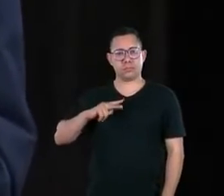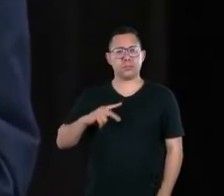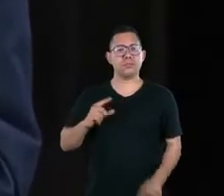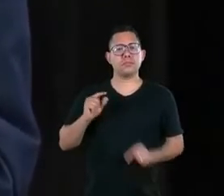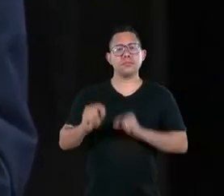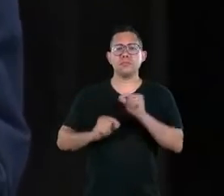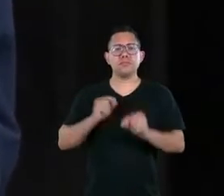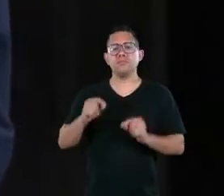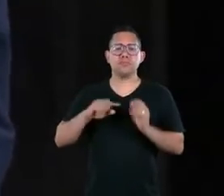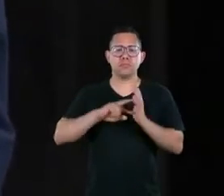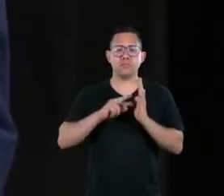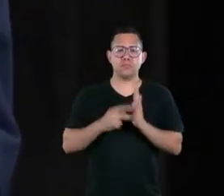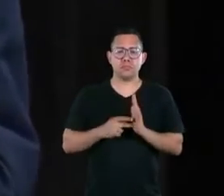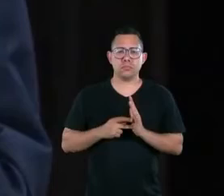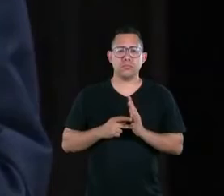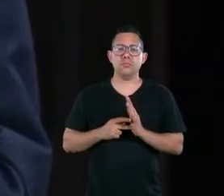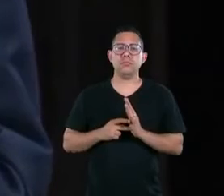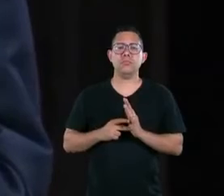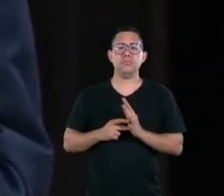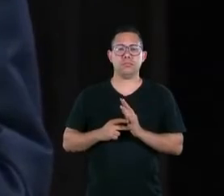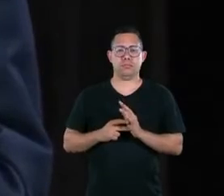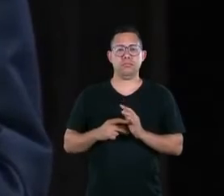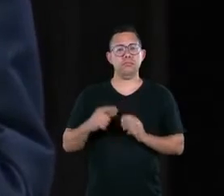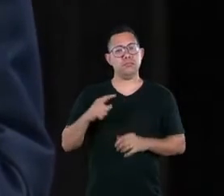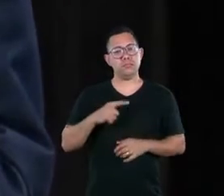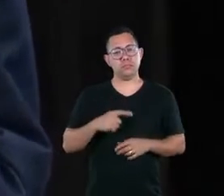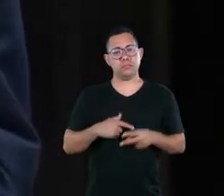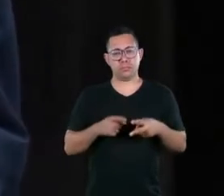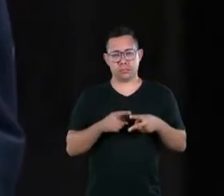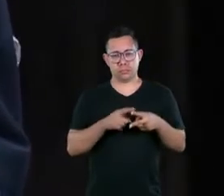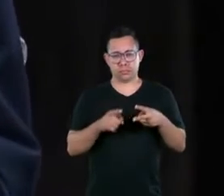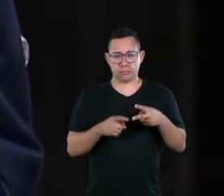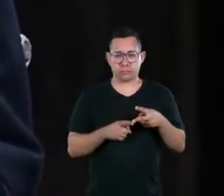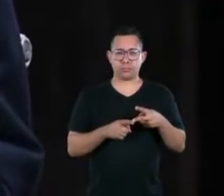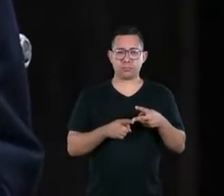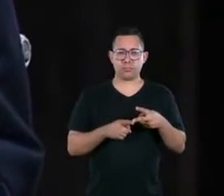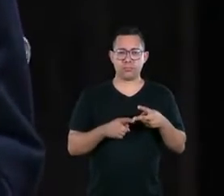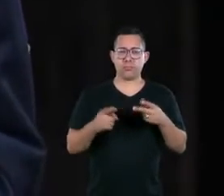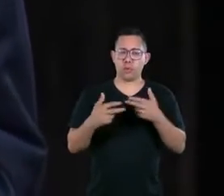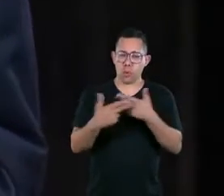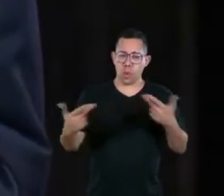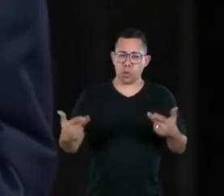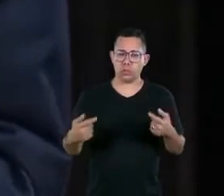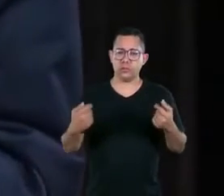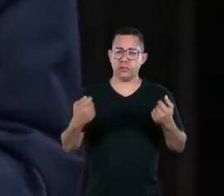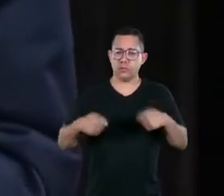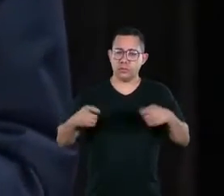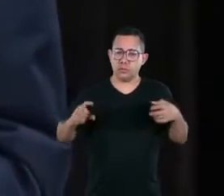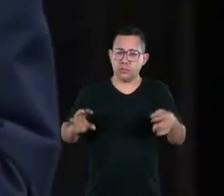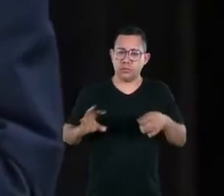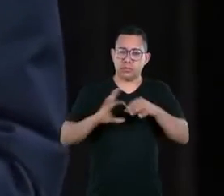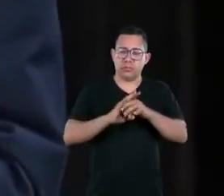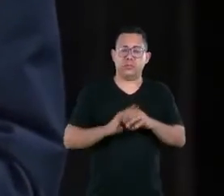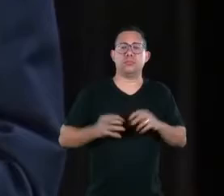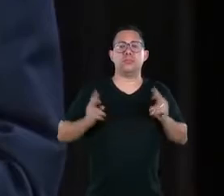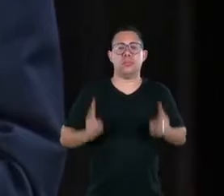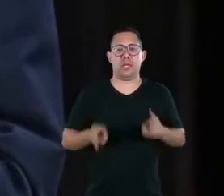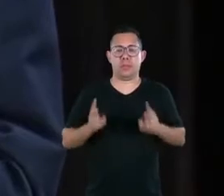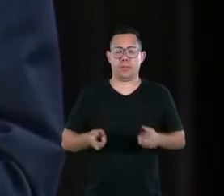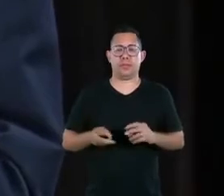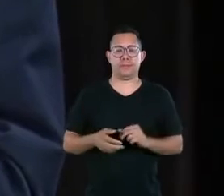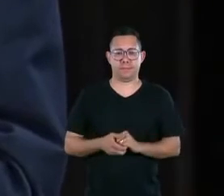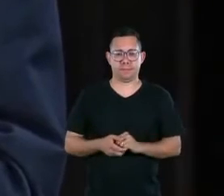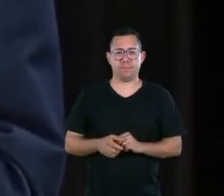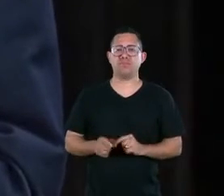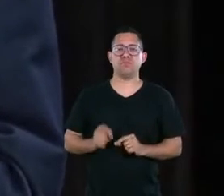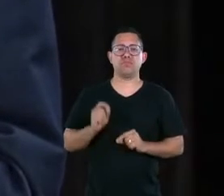quoi? Ça veut dire qu'il y a deux choses qui sont mêlées, inséparables.